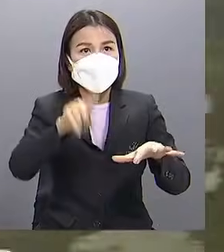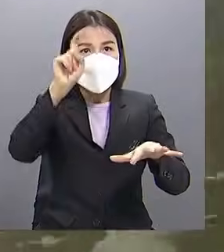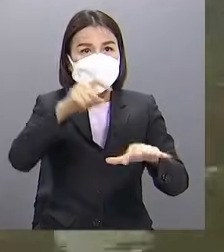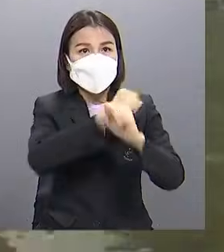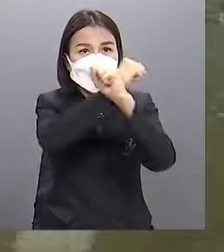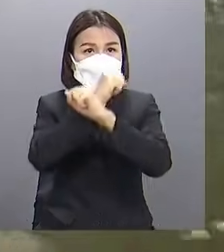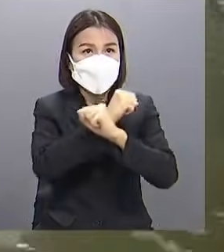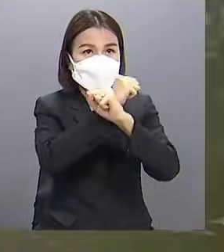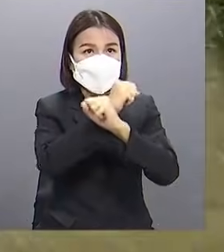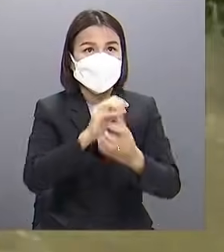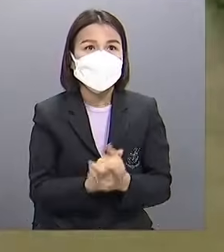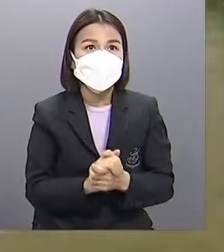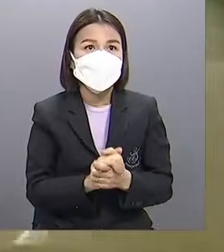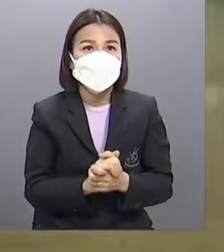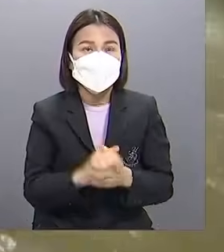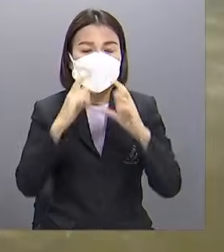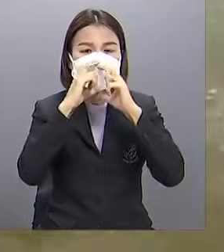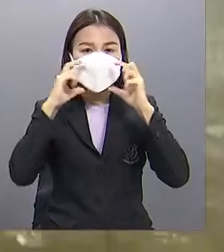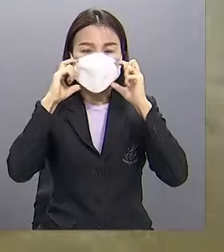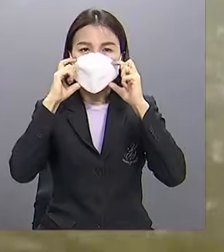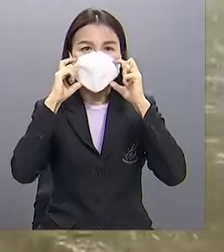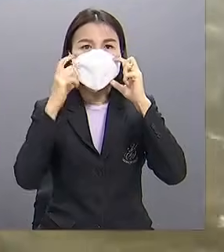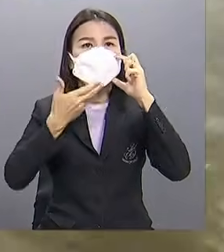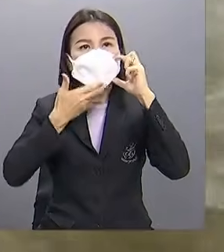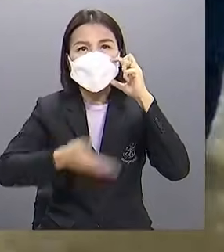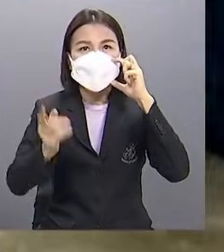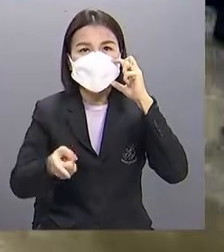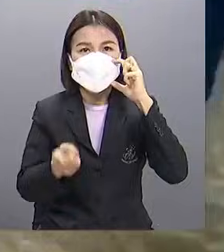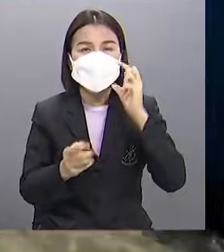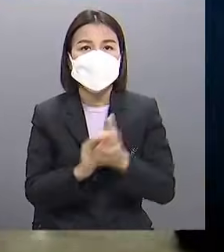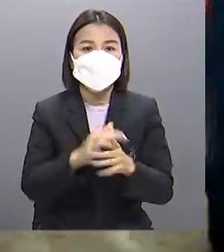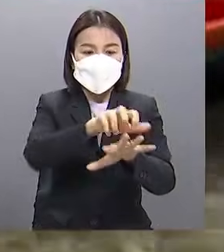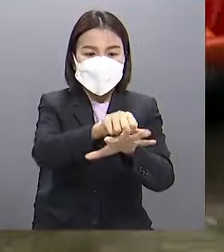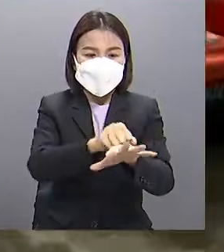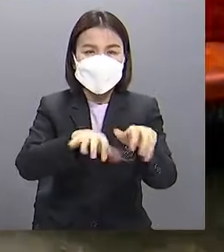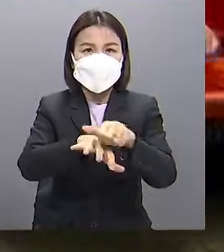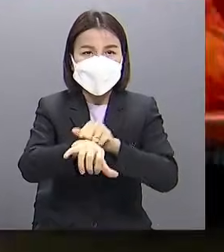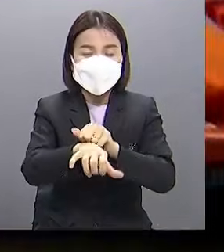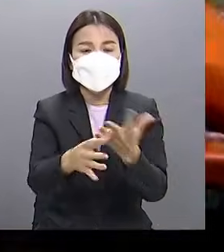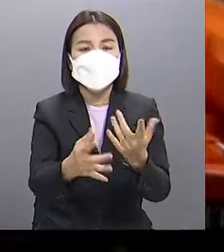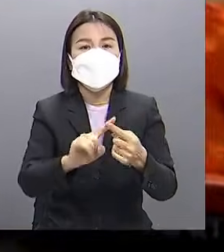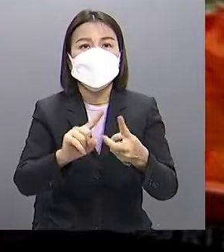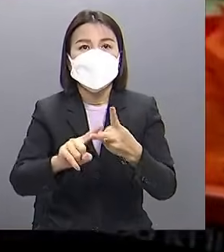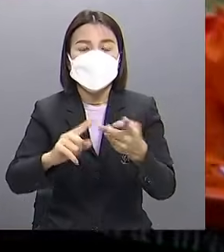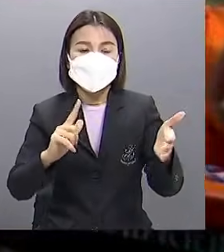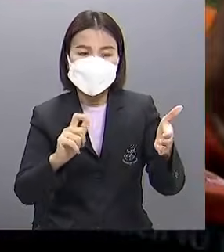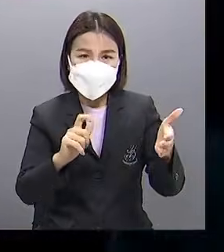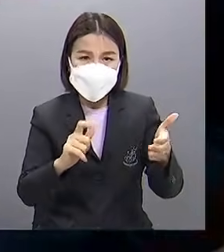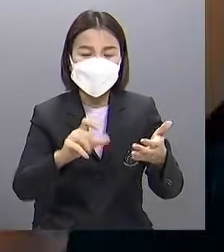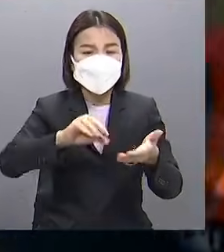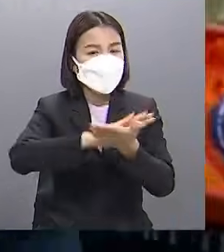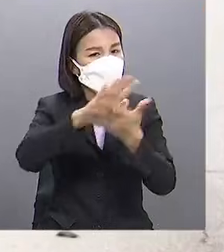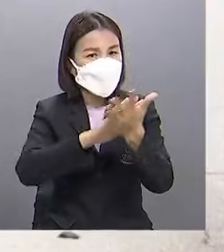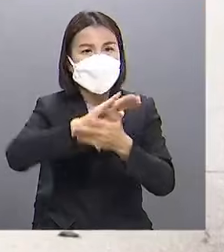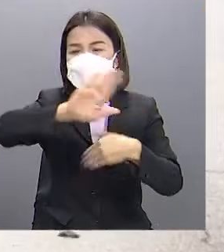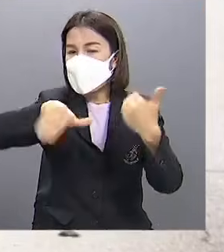การทำงานก็ต้องใส่แมสตลอดถุงมือหลังทำงานเสร็จปุ๊บต้องพ่นแอลกอฮอล์ล้างมือเจลคือทุกอย่างคือต้องชำระร่างกายหมดทุกอย่าง